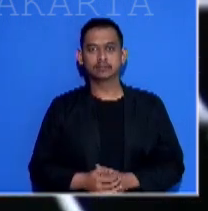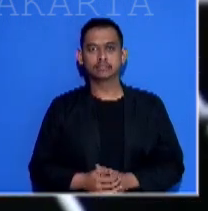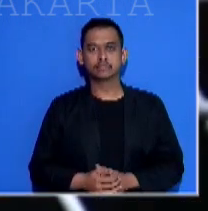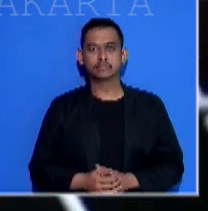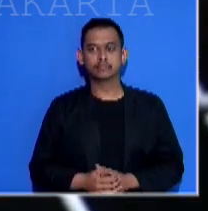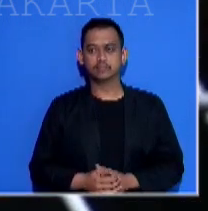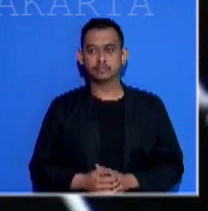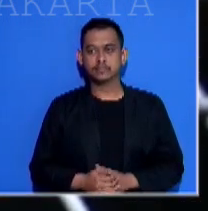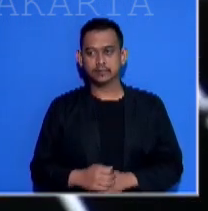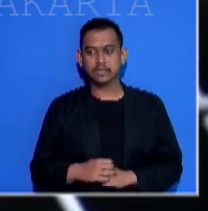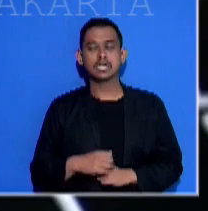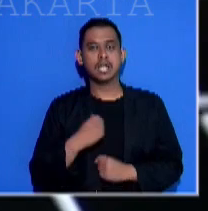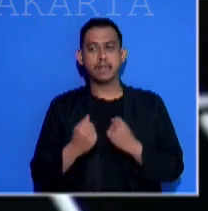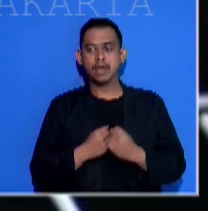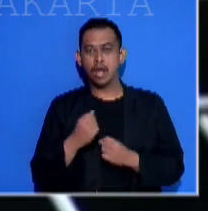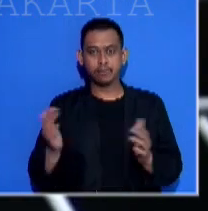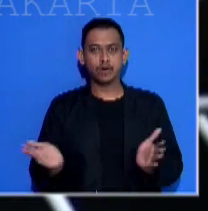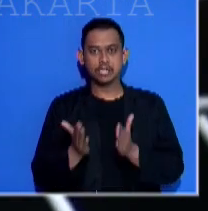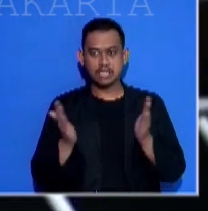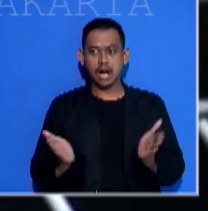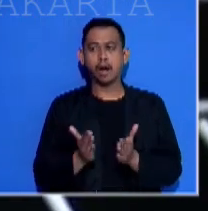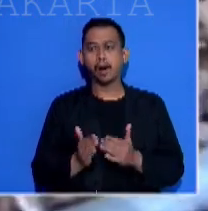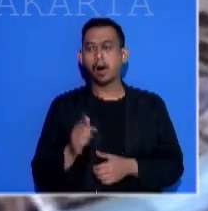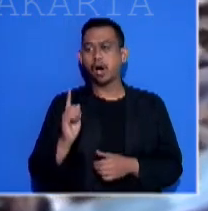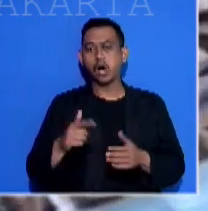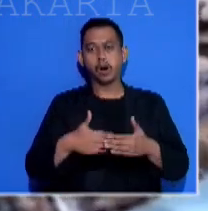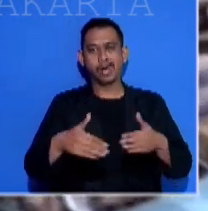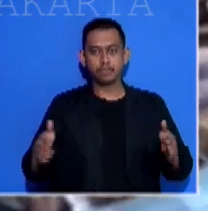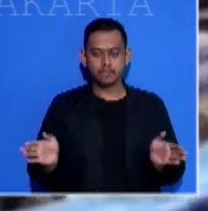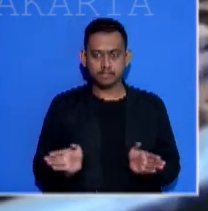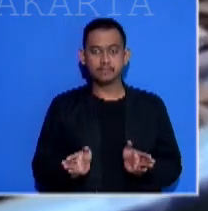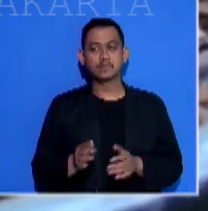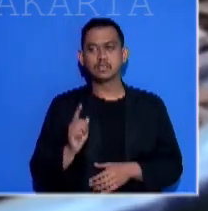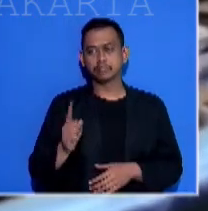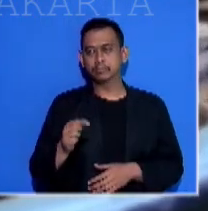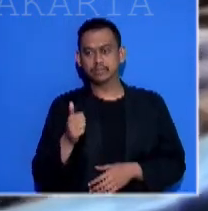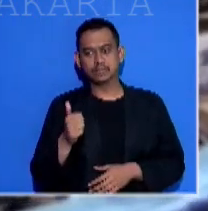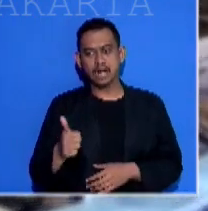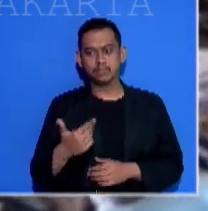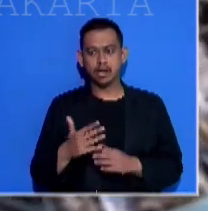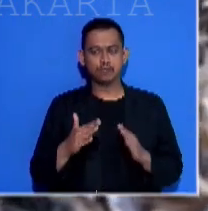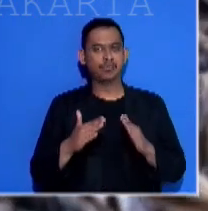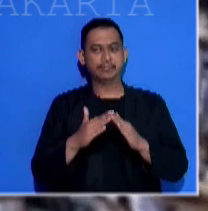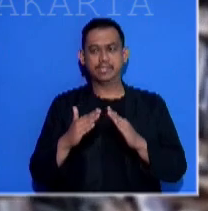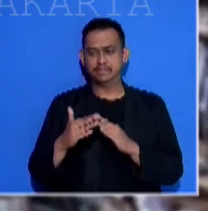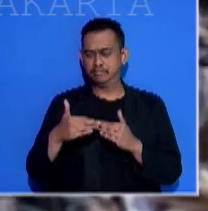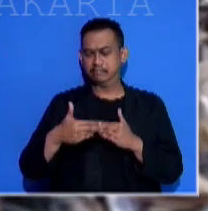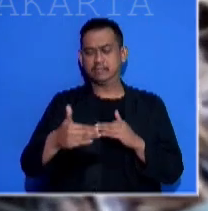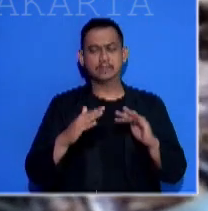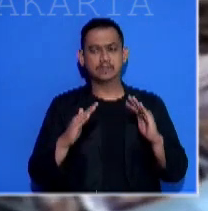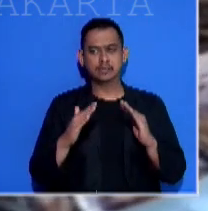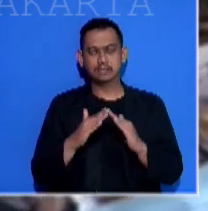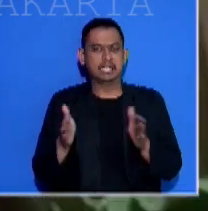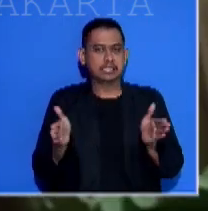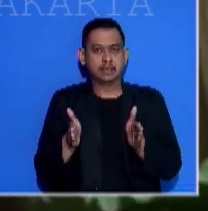salebeting nindakaken budidaya taneman antorium boten betaken lahan ingkang wiyar. Saged mupangataken pekawisan griya ingkang wonten.